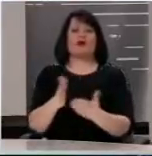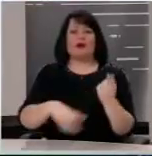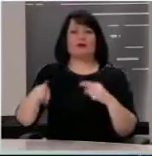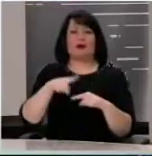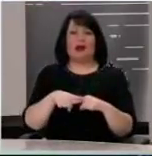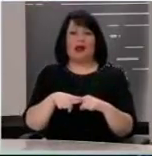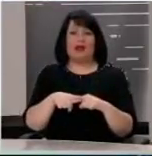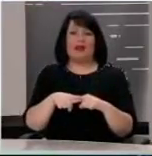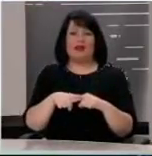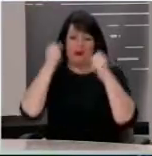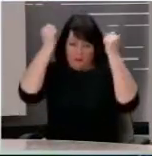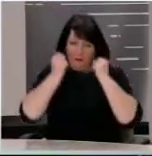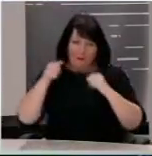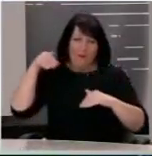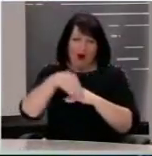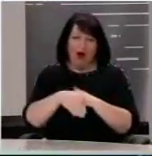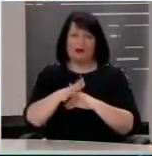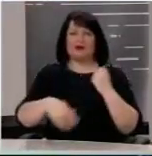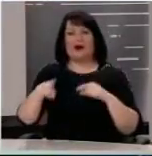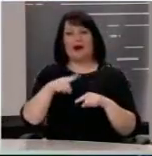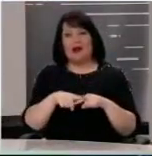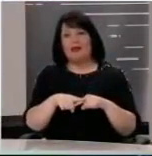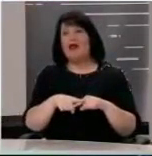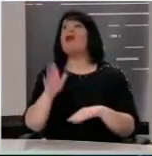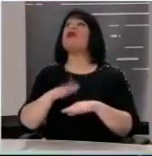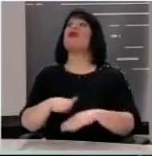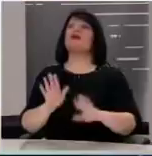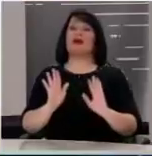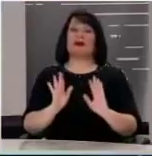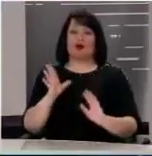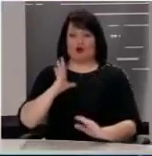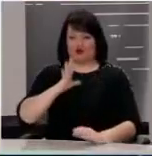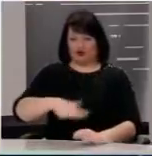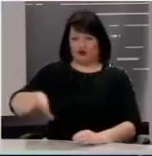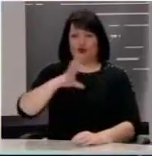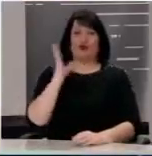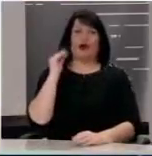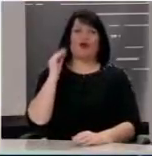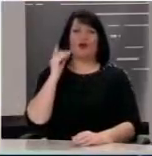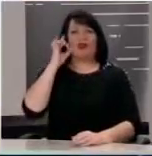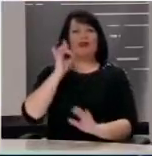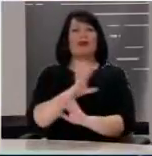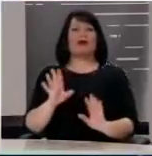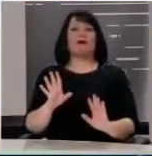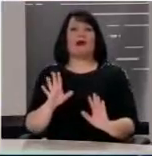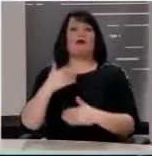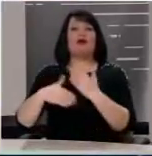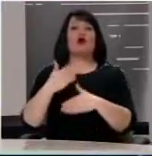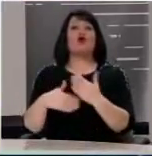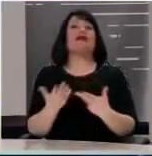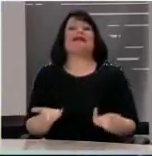χώρα και την οδήγησαν στη χρεοκοπία. Λες και ο κόσμος που σας ακούει δεν έχει καταλάβει τι γινόταν όλα αυτά τα